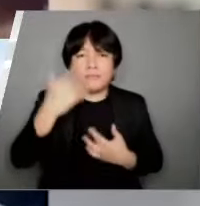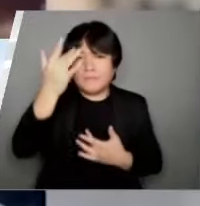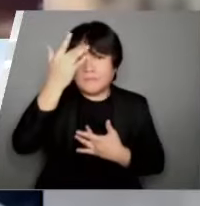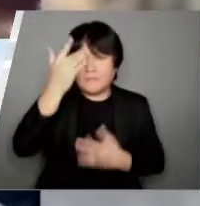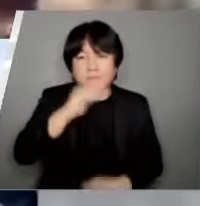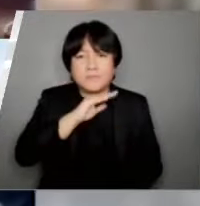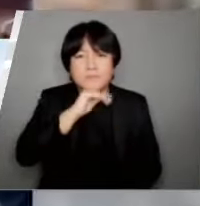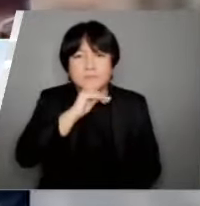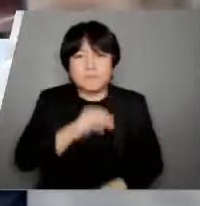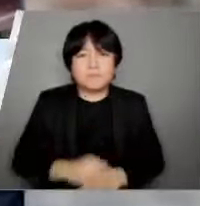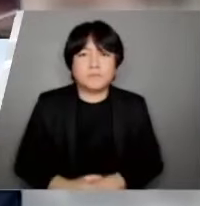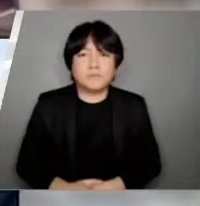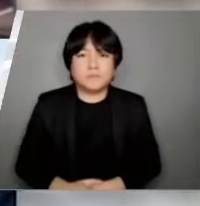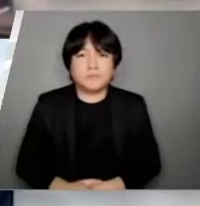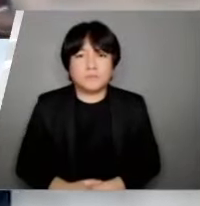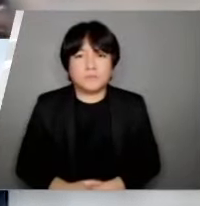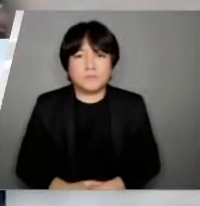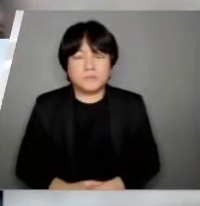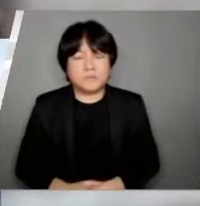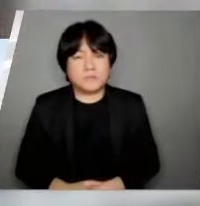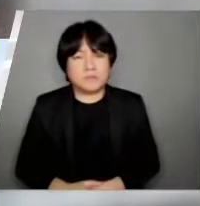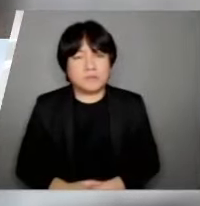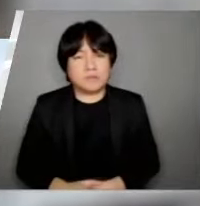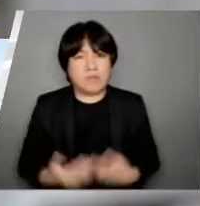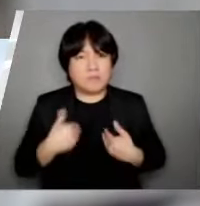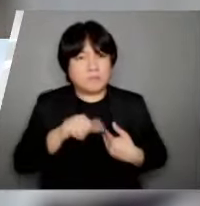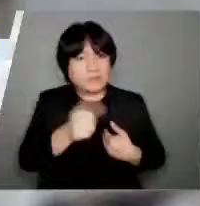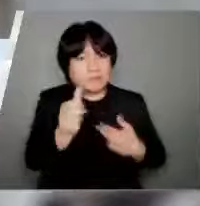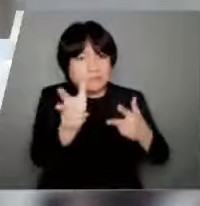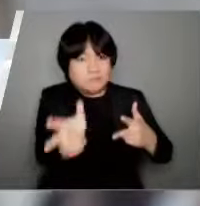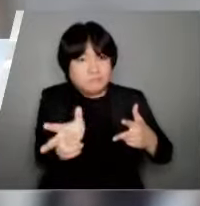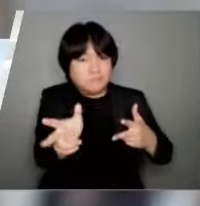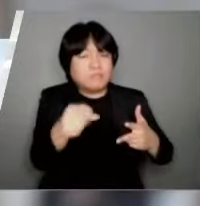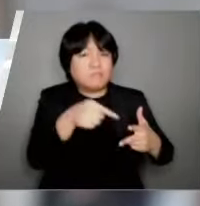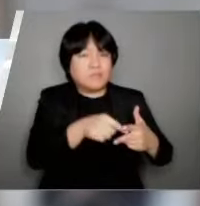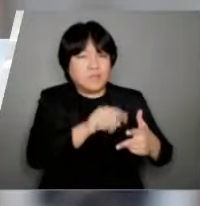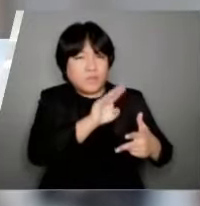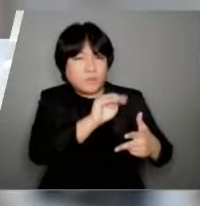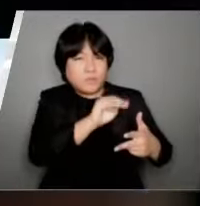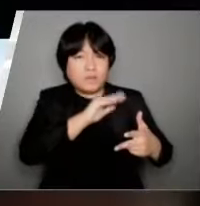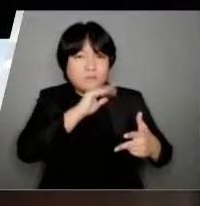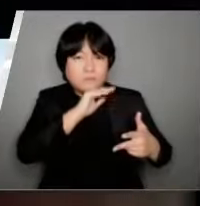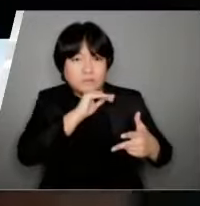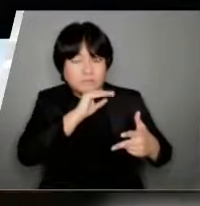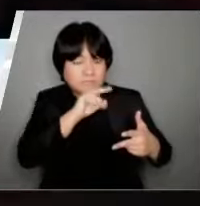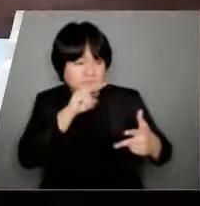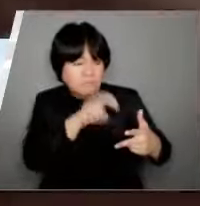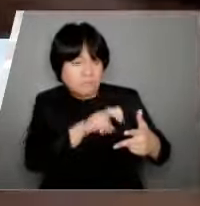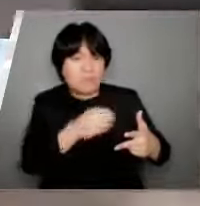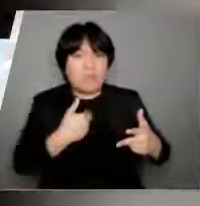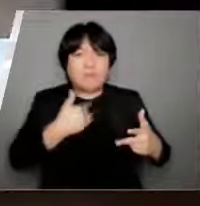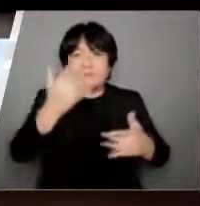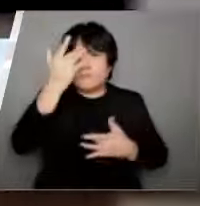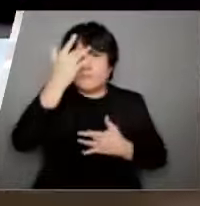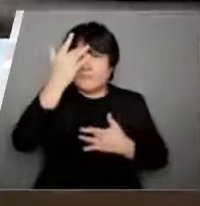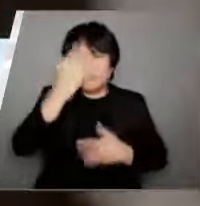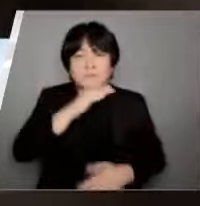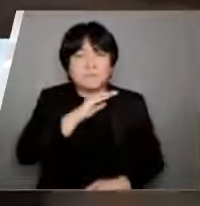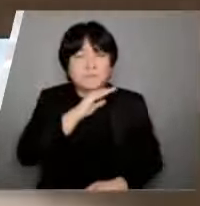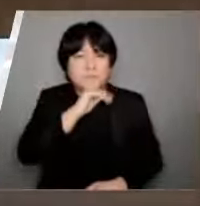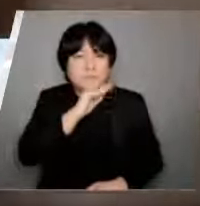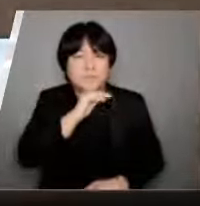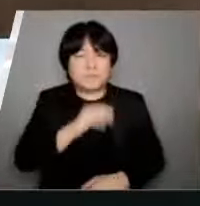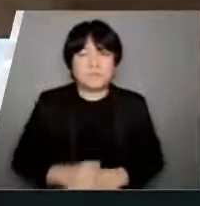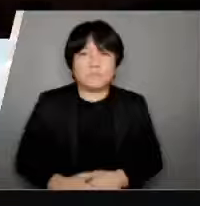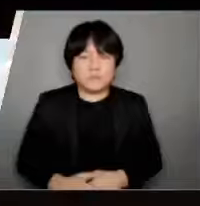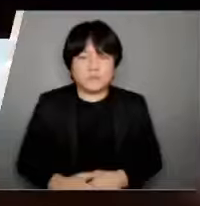naman ang sa isa pa. Isang truck pa na may sakay na 14 na baboy ang nakitaan rin ng sintomas ng ASF pero hinihintay pa